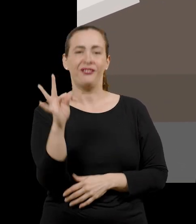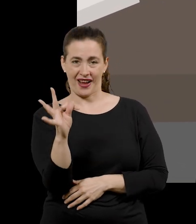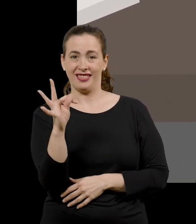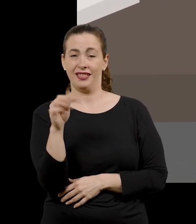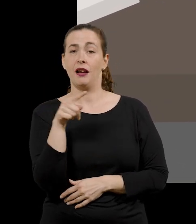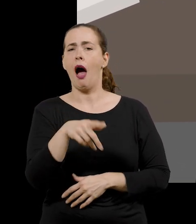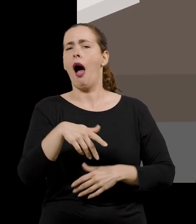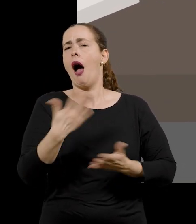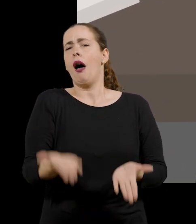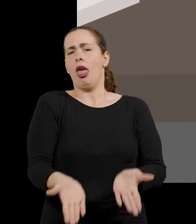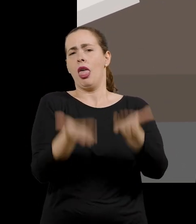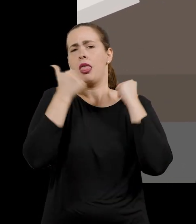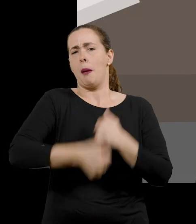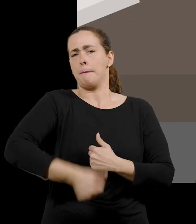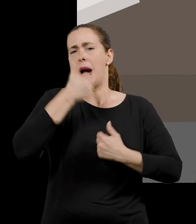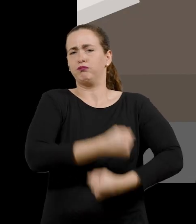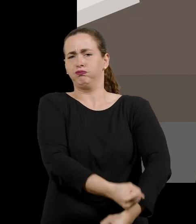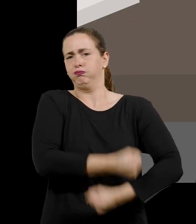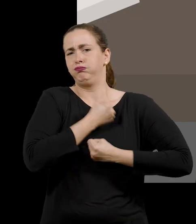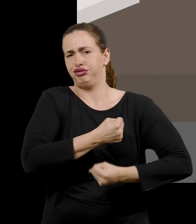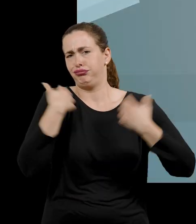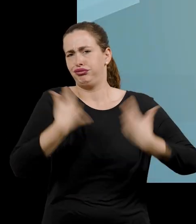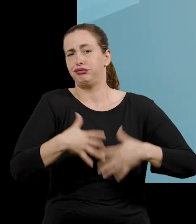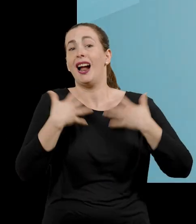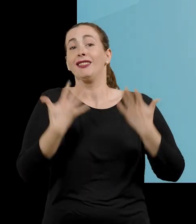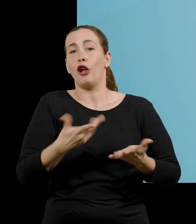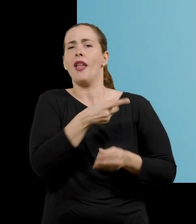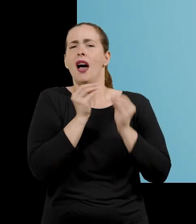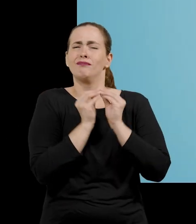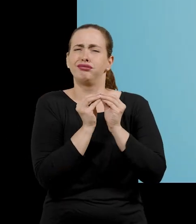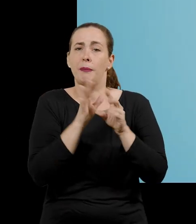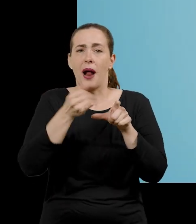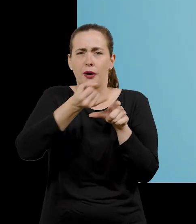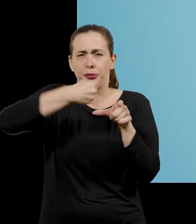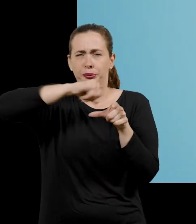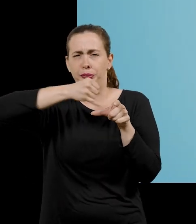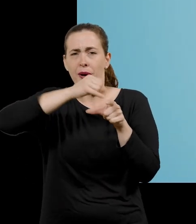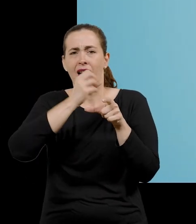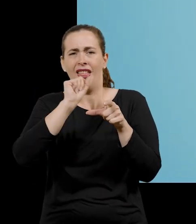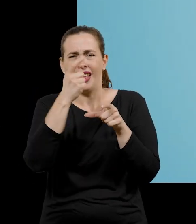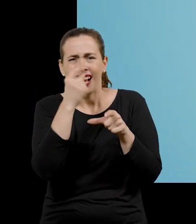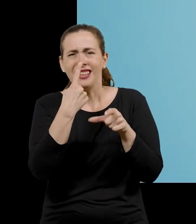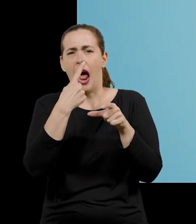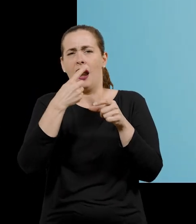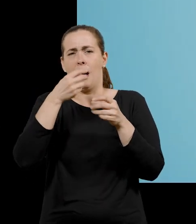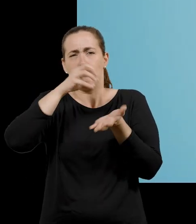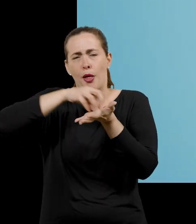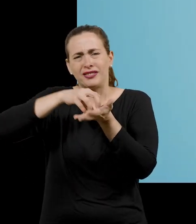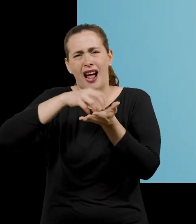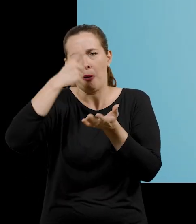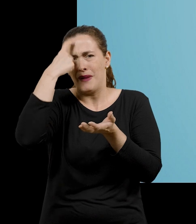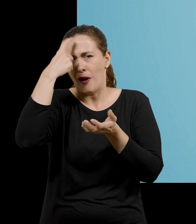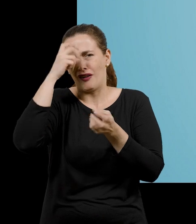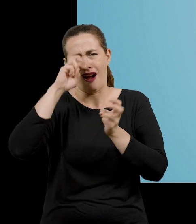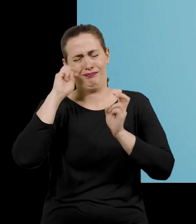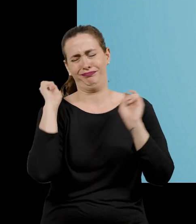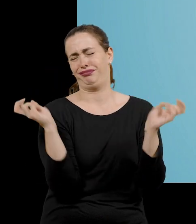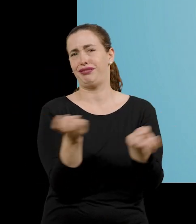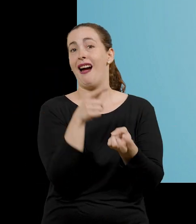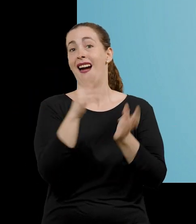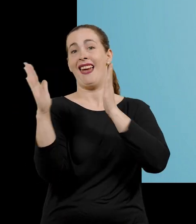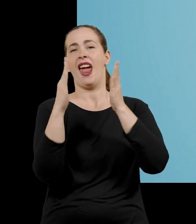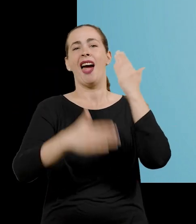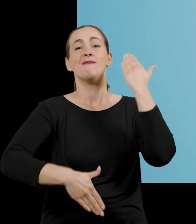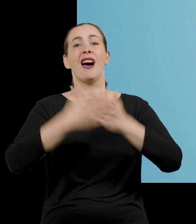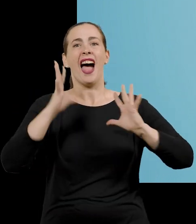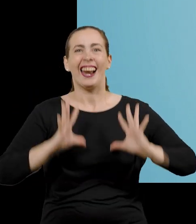les memòries. Comença la revolució digital. Aquests petits dispositius els tenim avui per tot arreu. Màquines